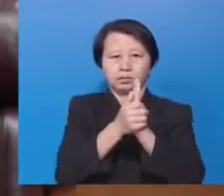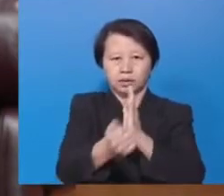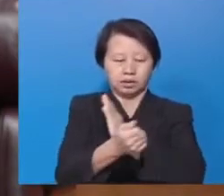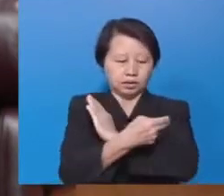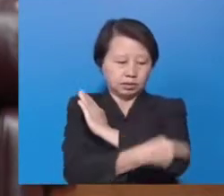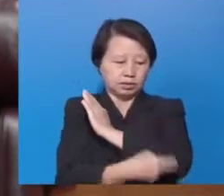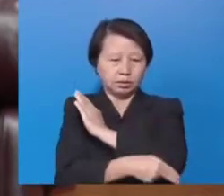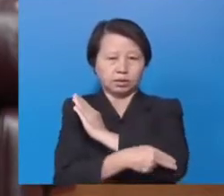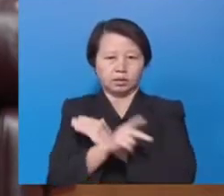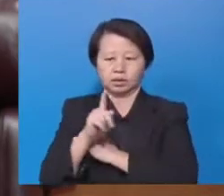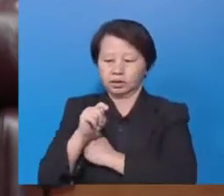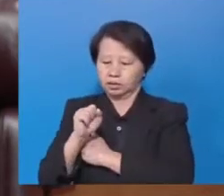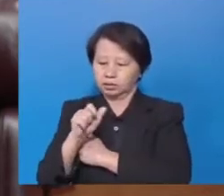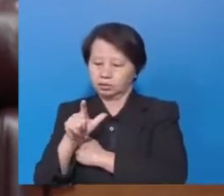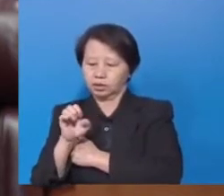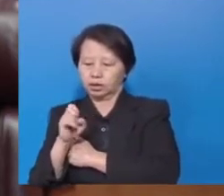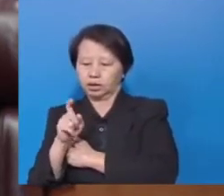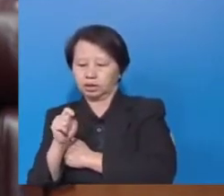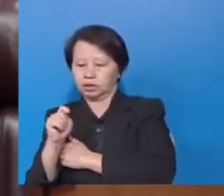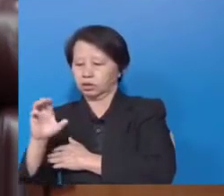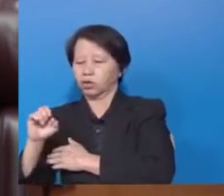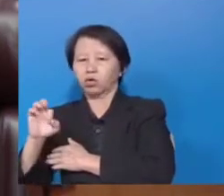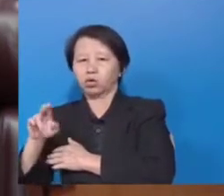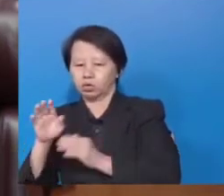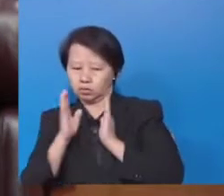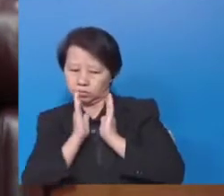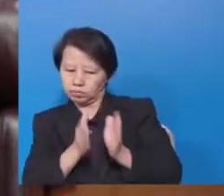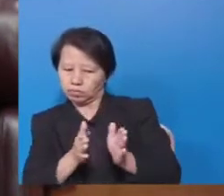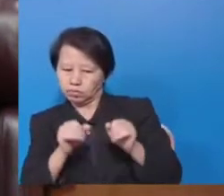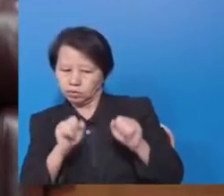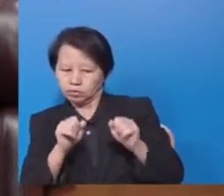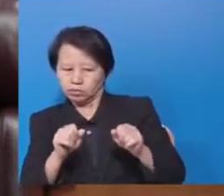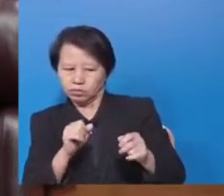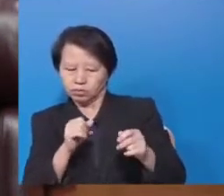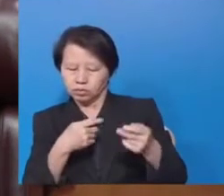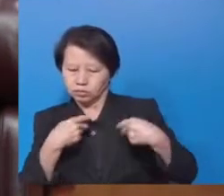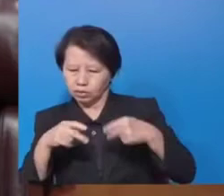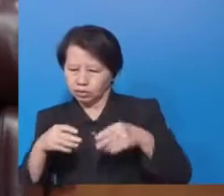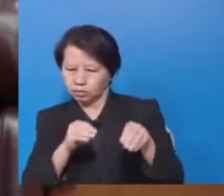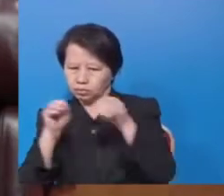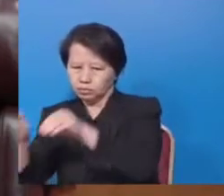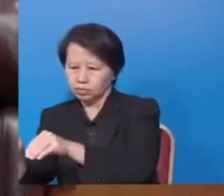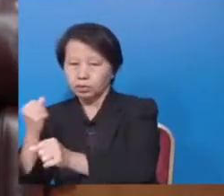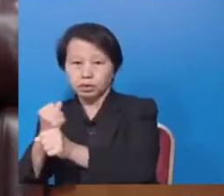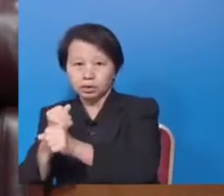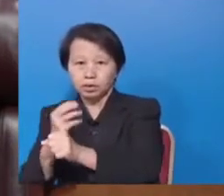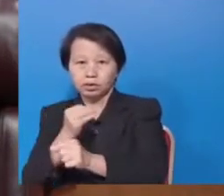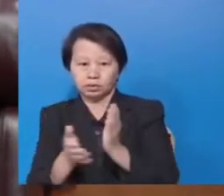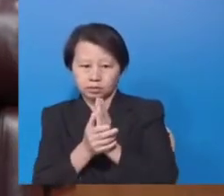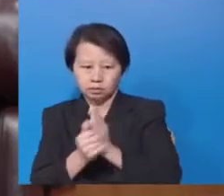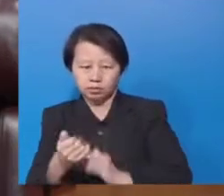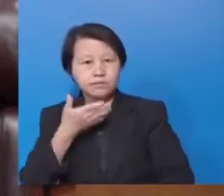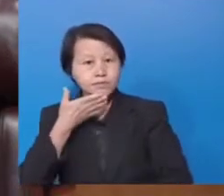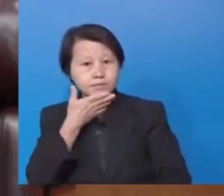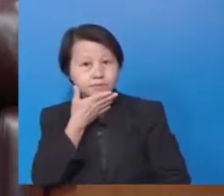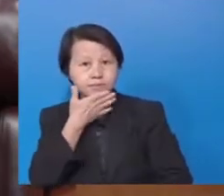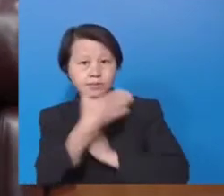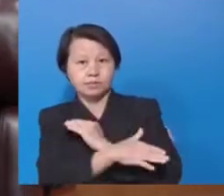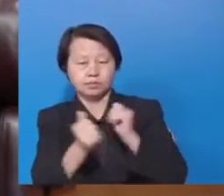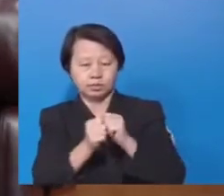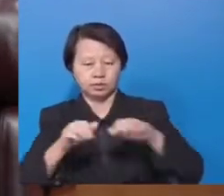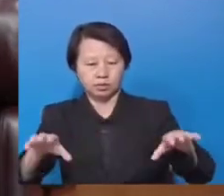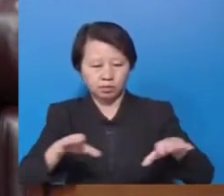bakat negara Thailand kok memberikan tumpuan kepada pembangunan ke boleh pasaran graduan dan tenaga bakat muda negara